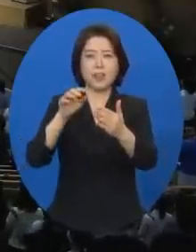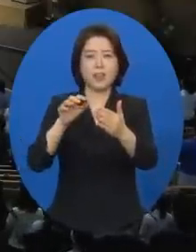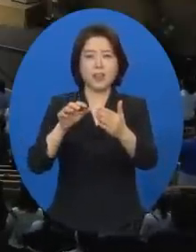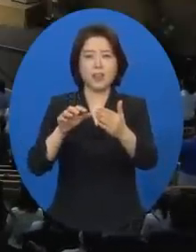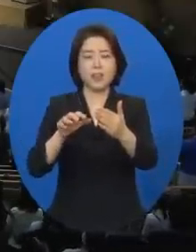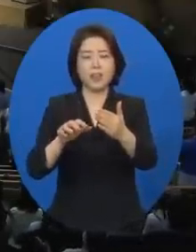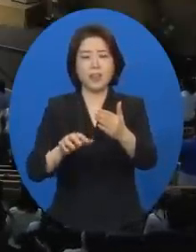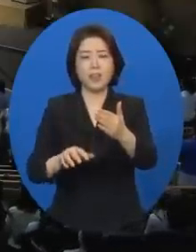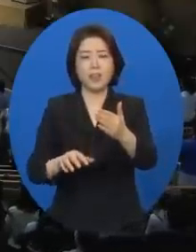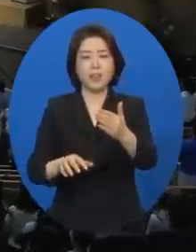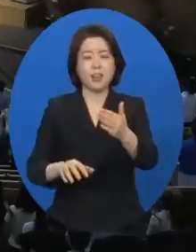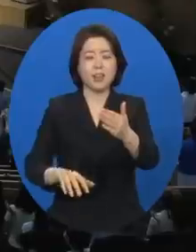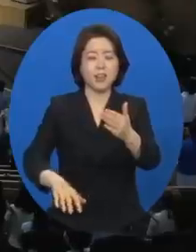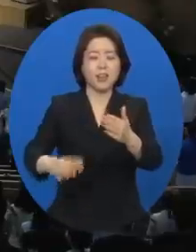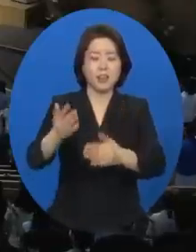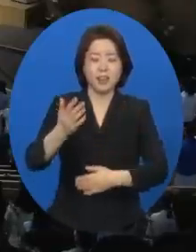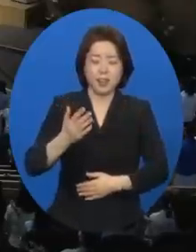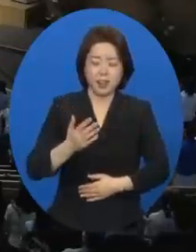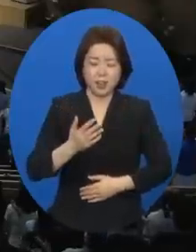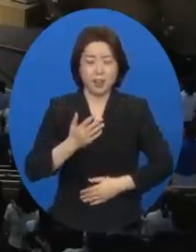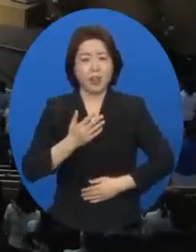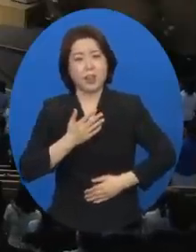we 5